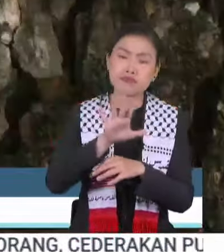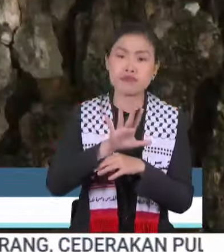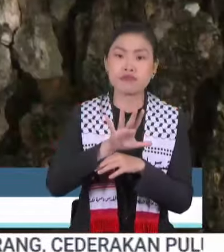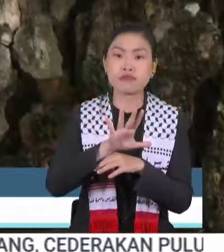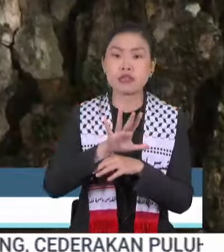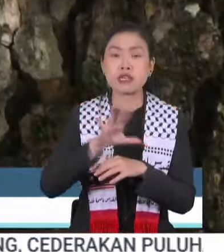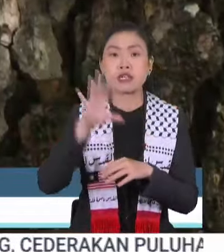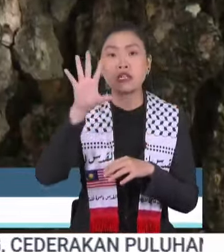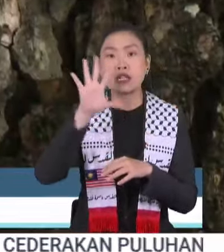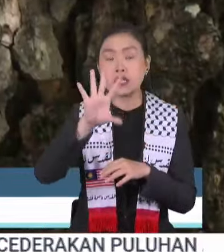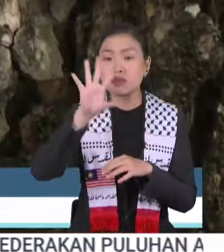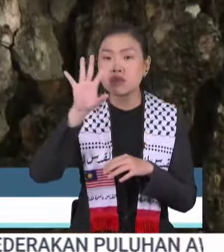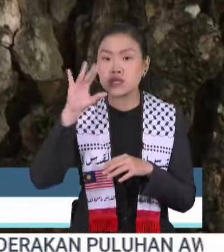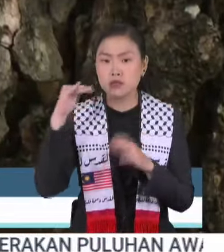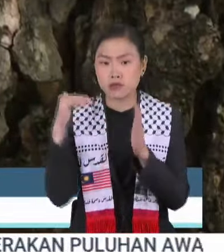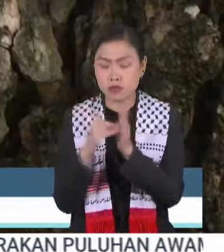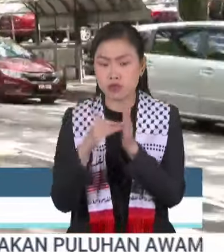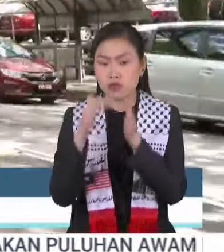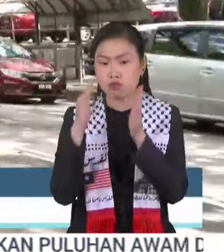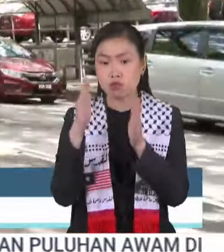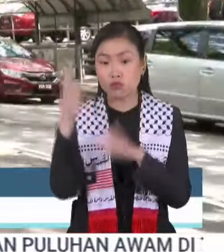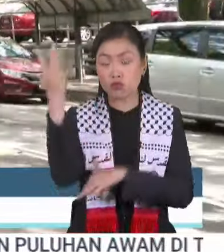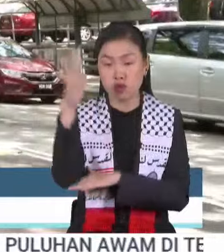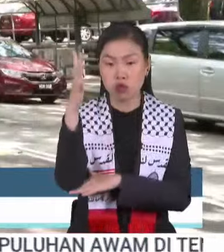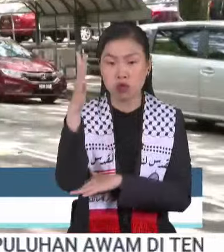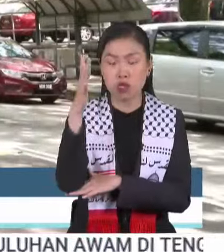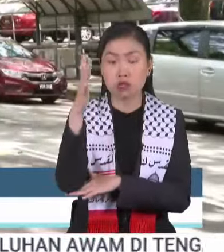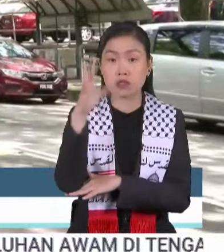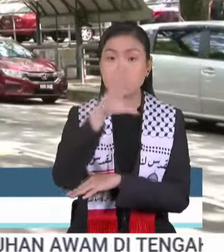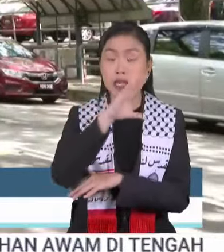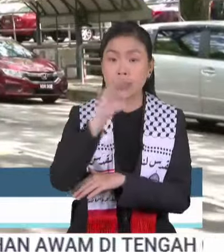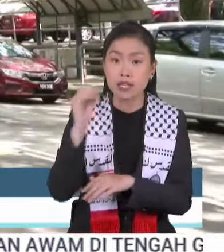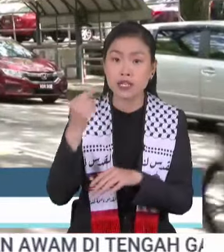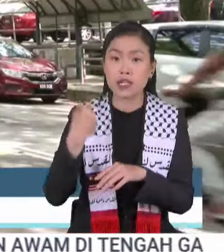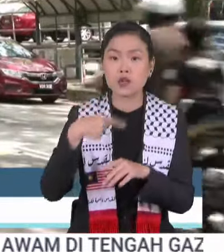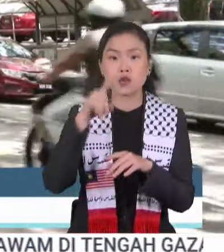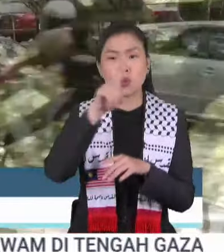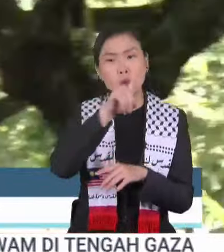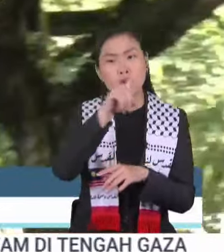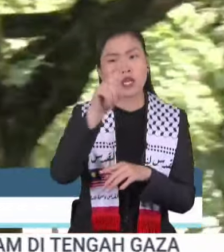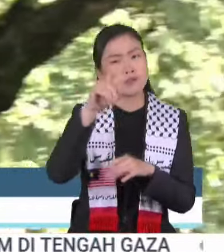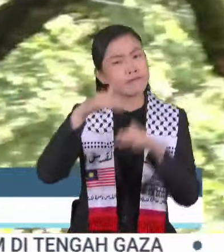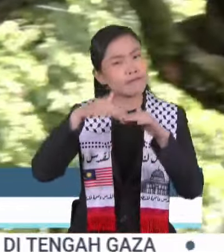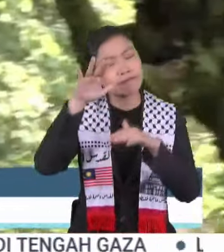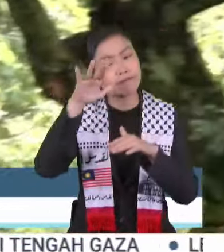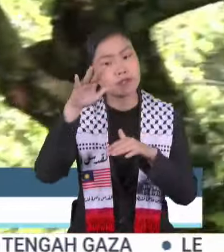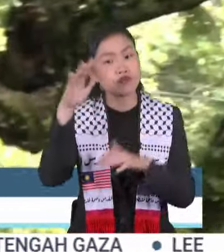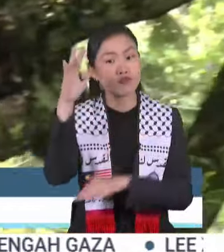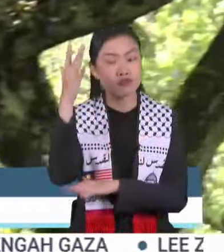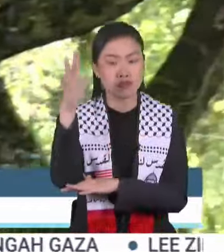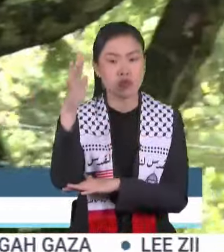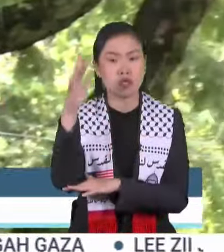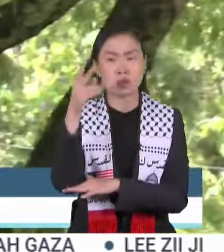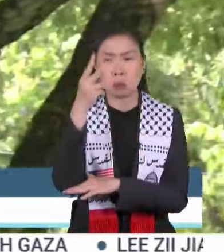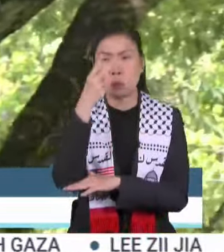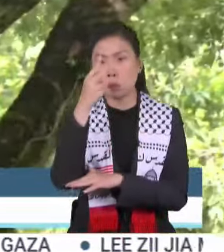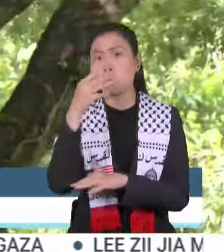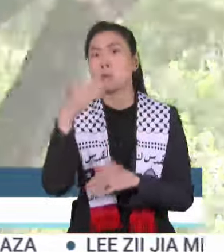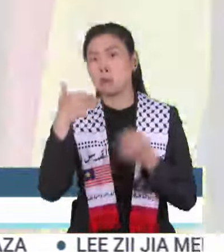236,651 pokok dan dari jumlah itu, 175 pokok telah dikenal pasti sebagai